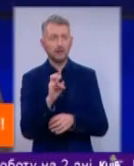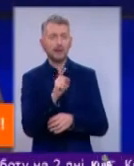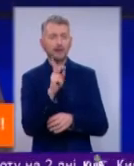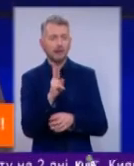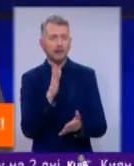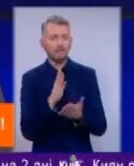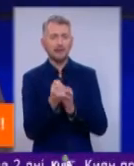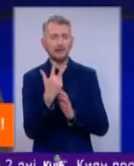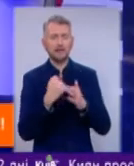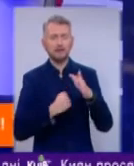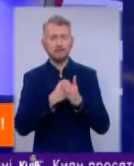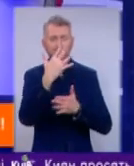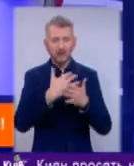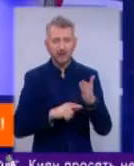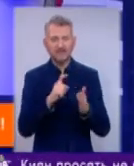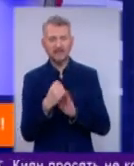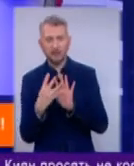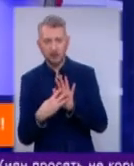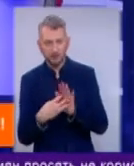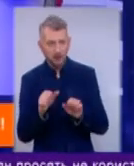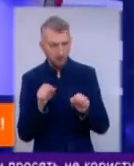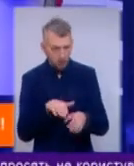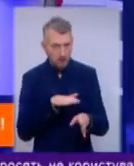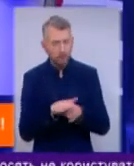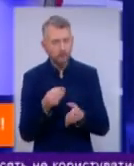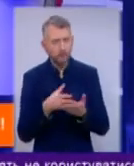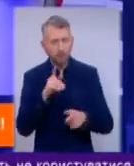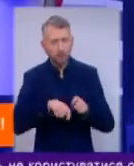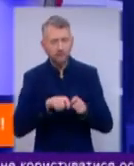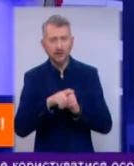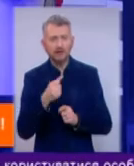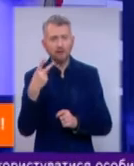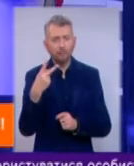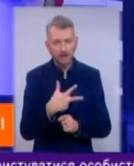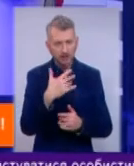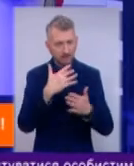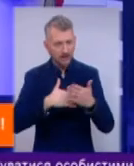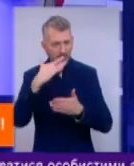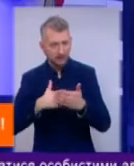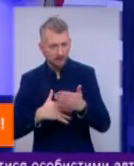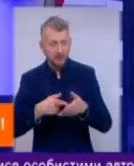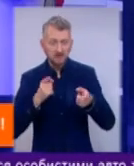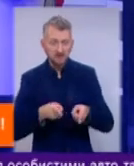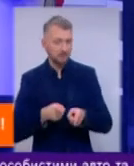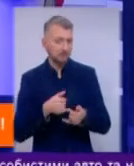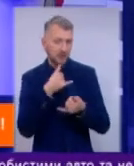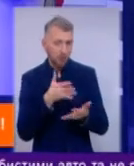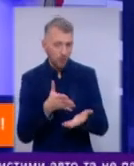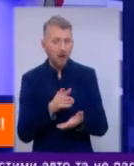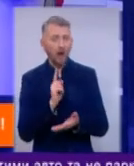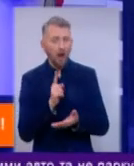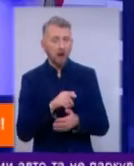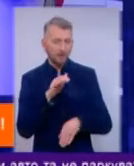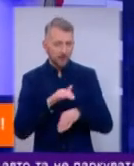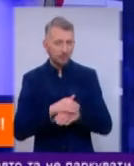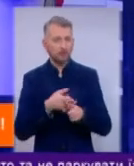має 13 баз даних з 19. Чи можна повноцінно перевірити за 2/3 реєстрів? Звісно, що не можна. Але глобально, звісно, це